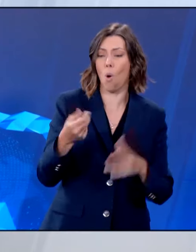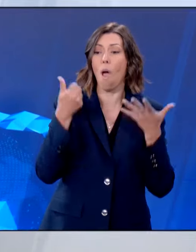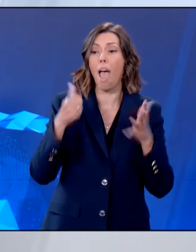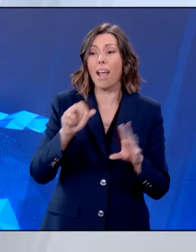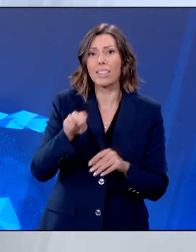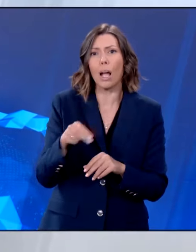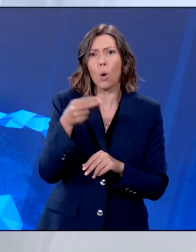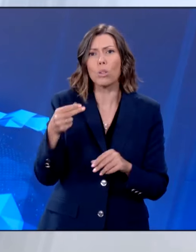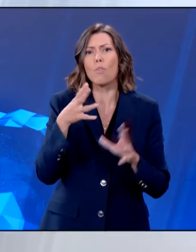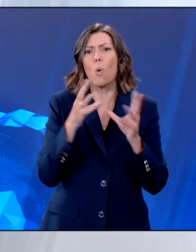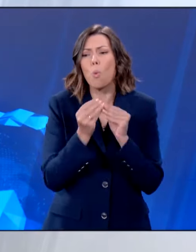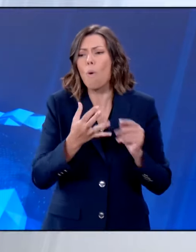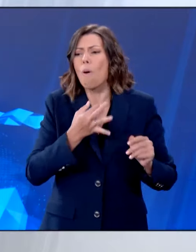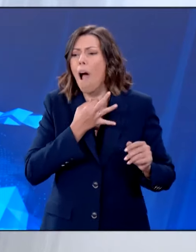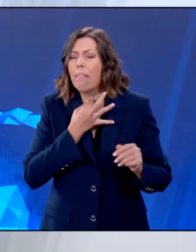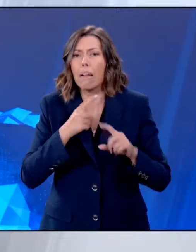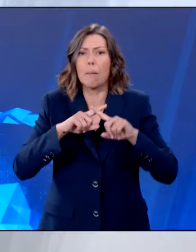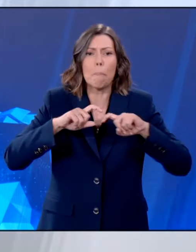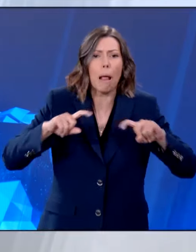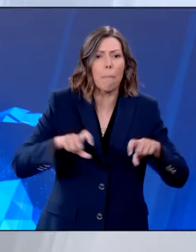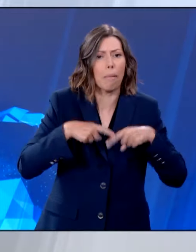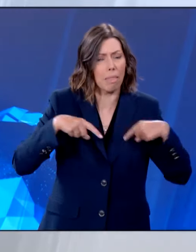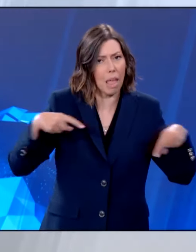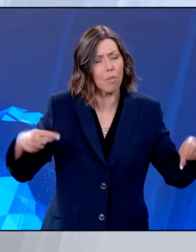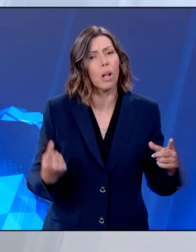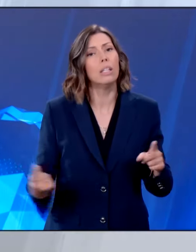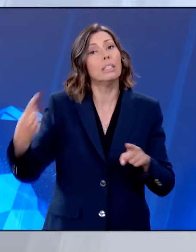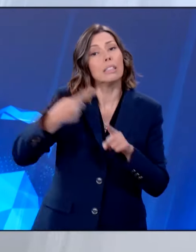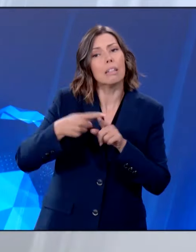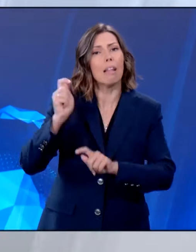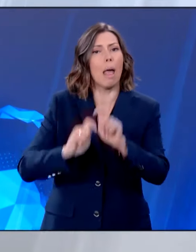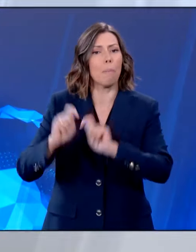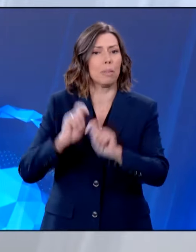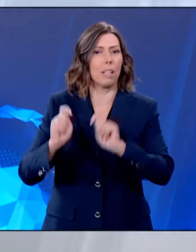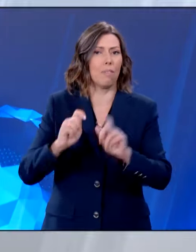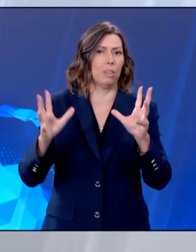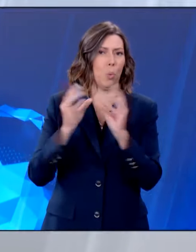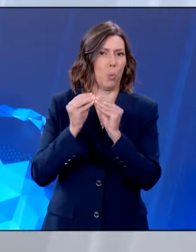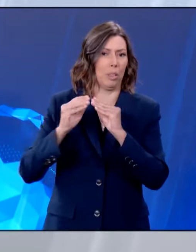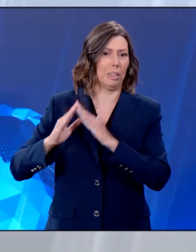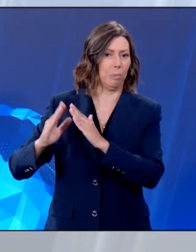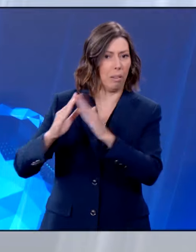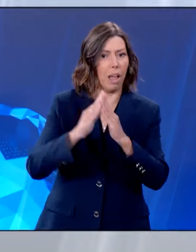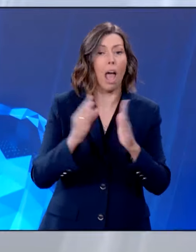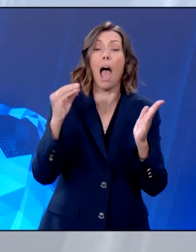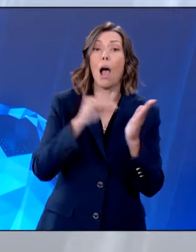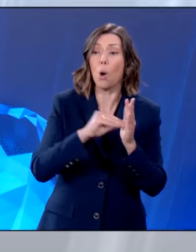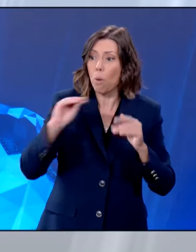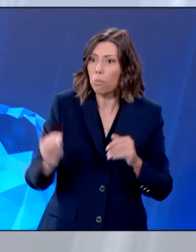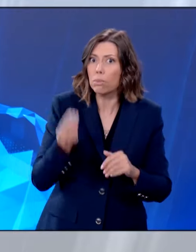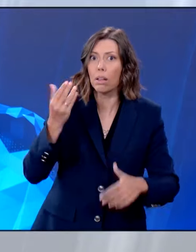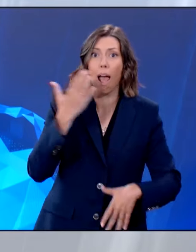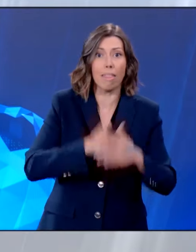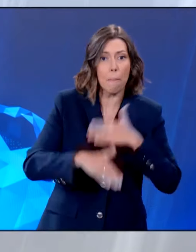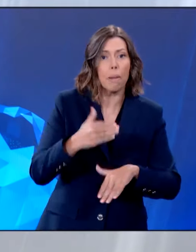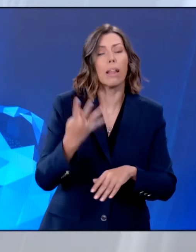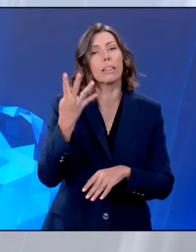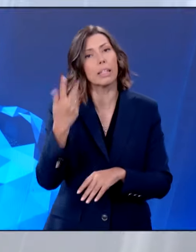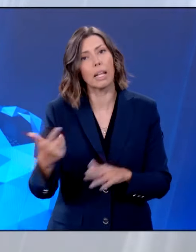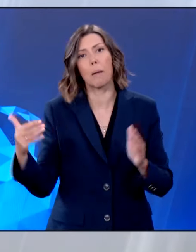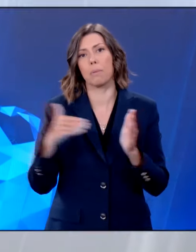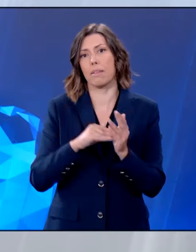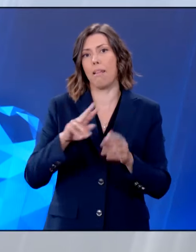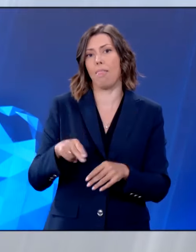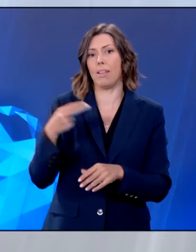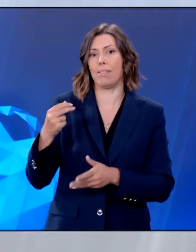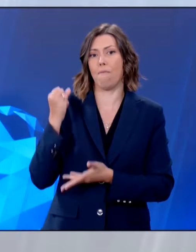έως 6.000 ευρώ για επισκευές για κάθε νοικοκυριό, καθώς και 4.500 ευρώ για άτομα που υπέστησαν αναπηρία. Προβλέπεται επίσης τριετής απαλλαγή από